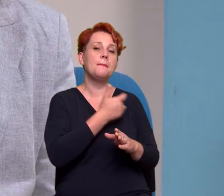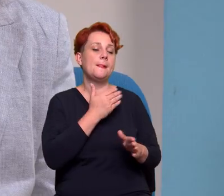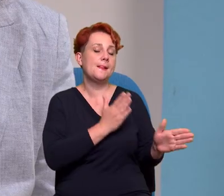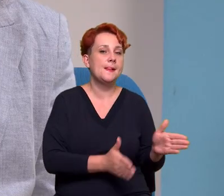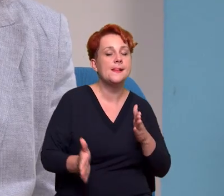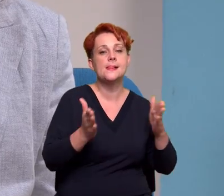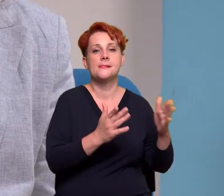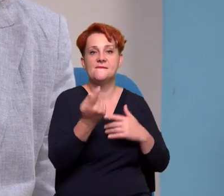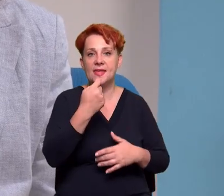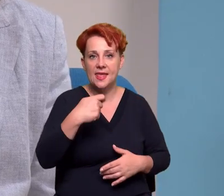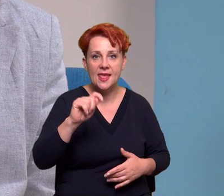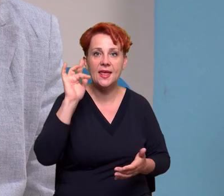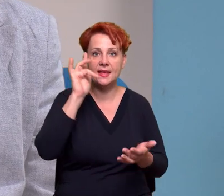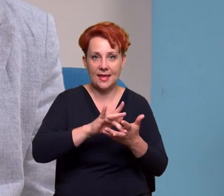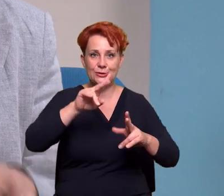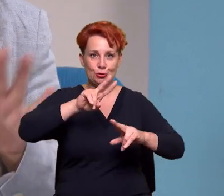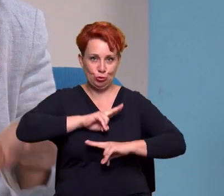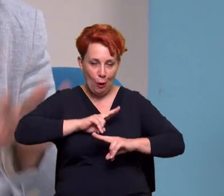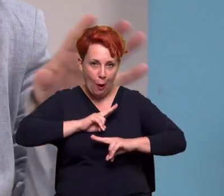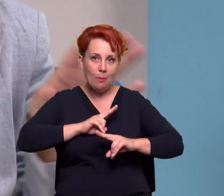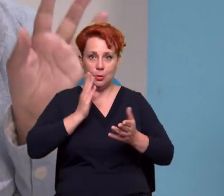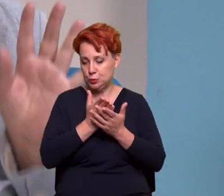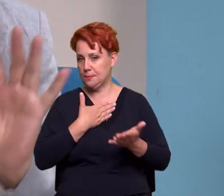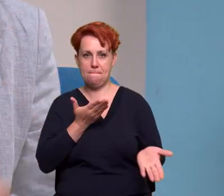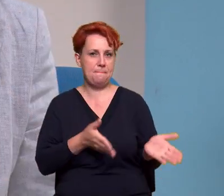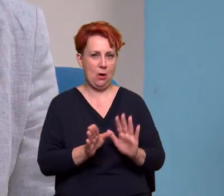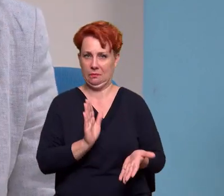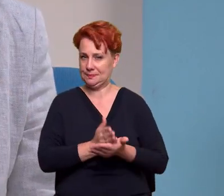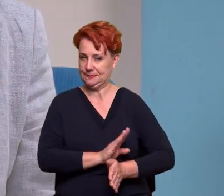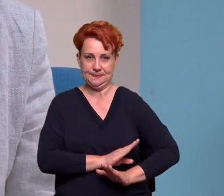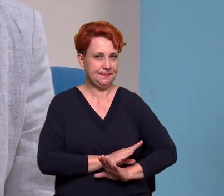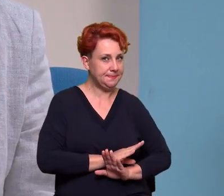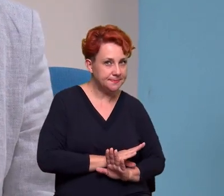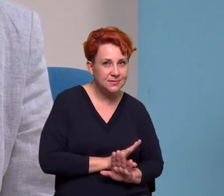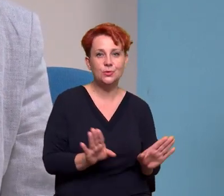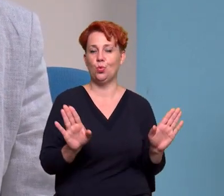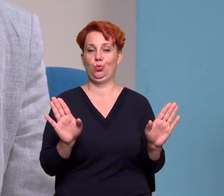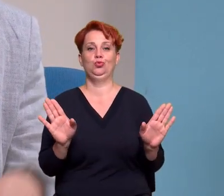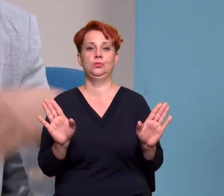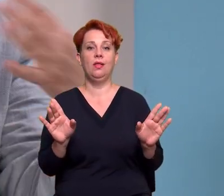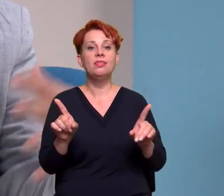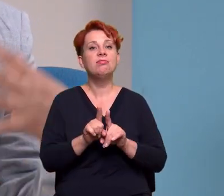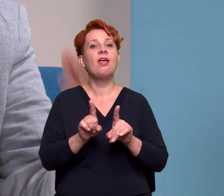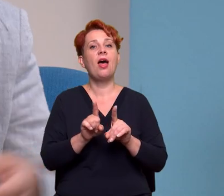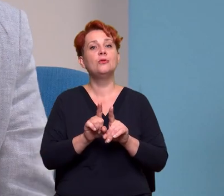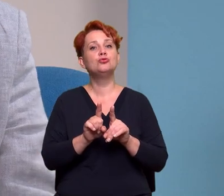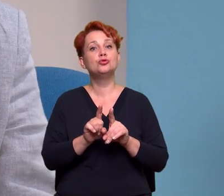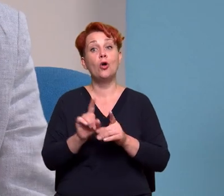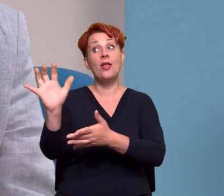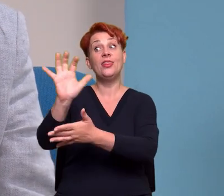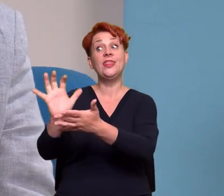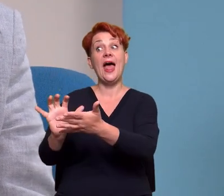wyjazdu do Sopotu, już mam spakowana w tekst, który zapowiadał